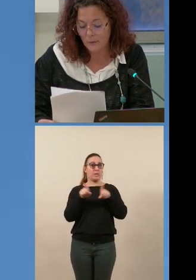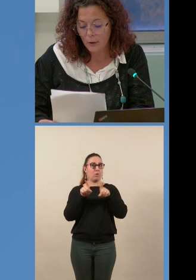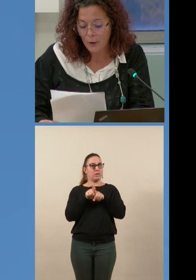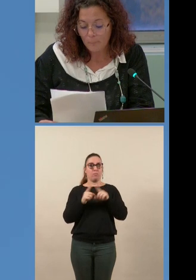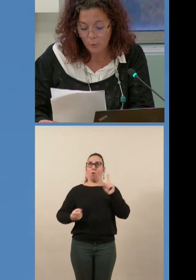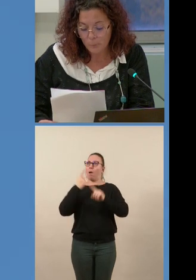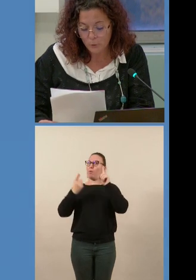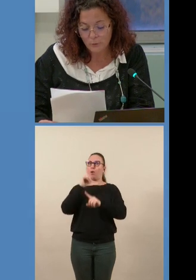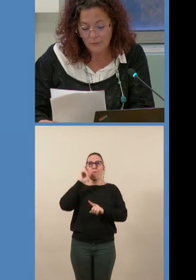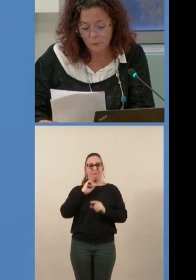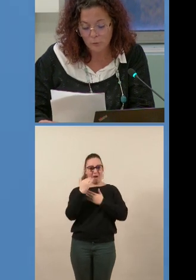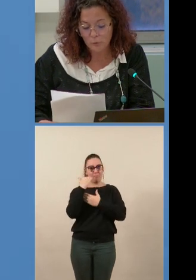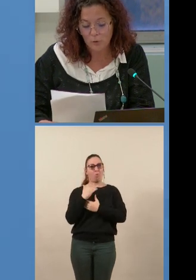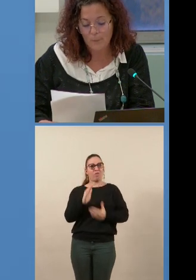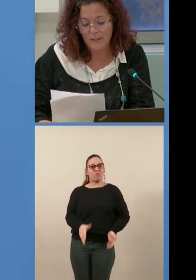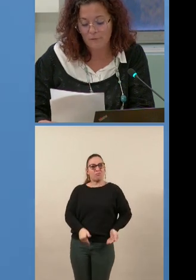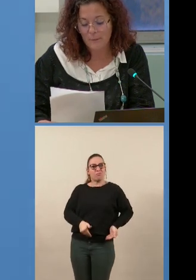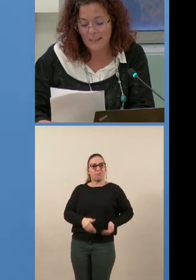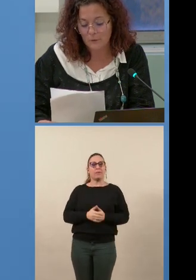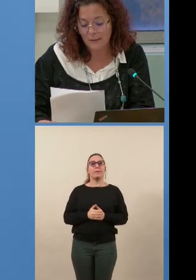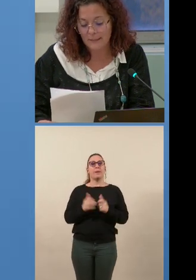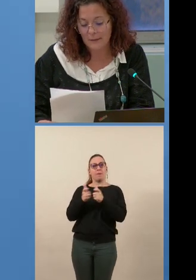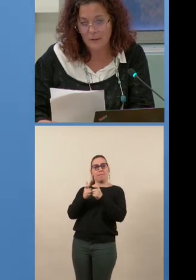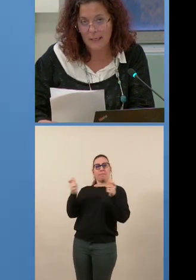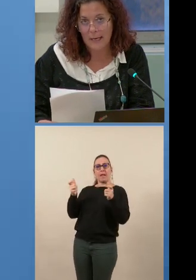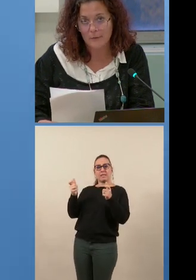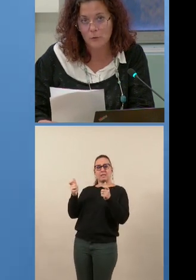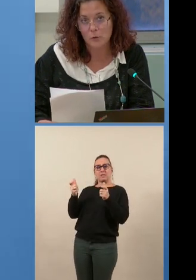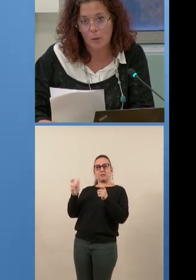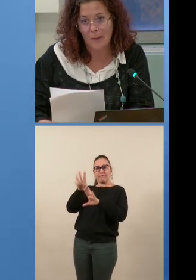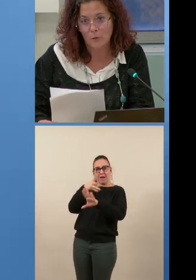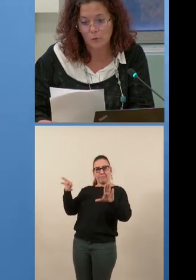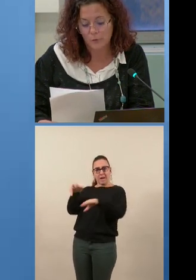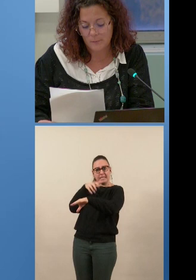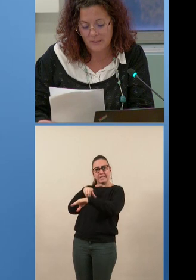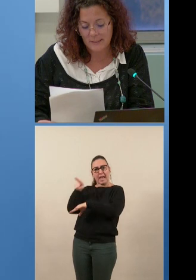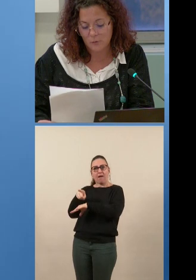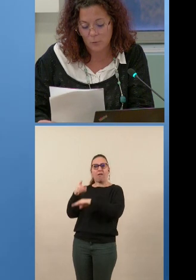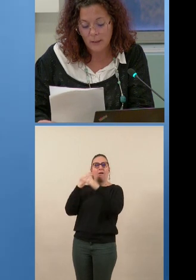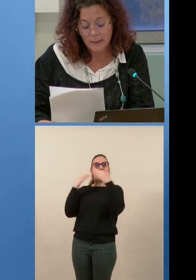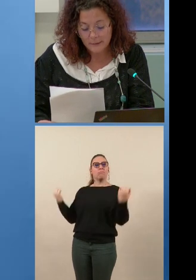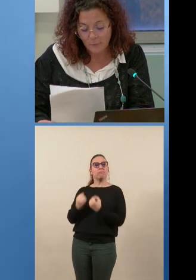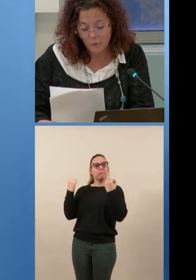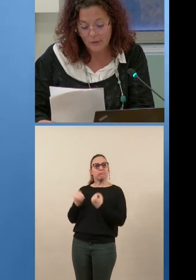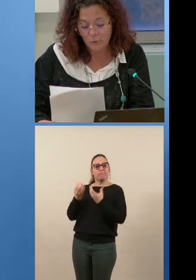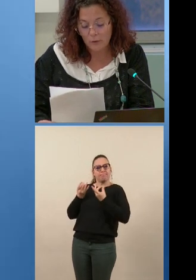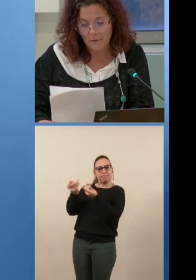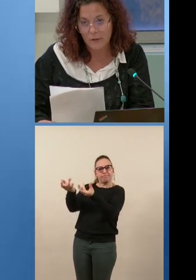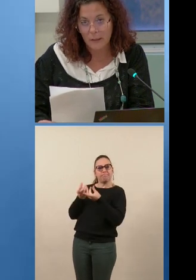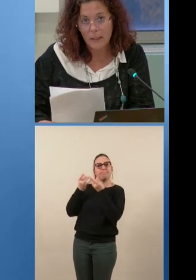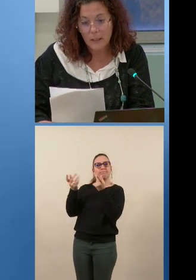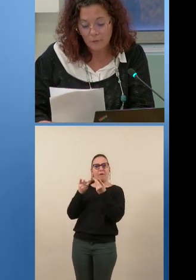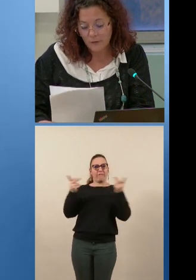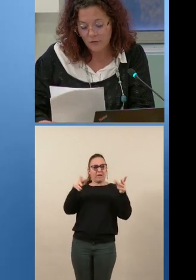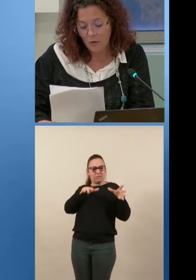essentiels de plus nous avons soutenu le planning familial de l'iser dans la création d'une campagne de sensibilisation diffusée dans toute la